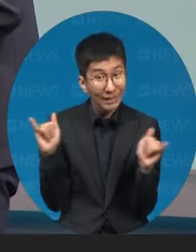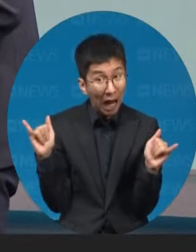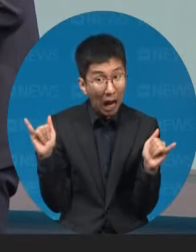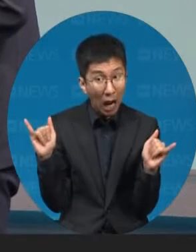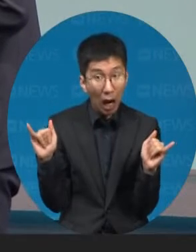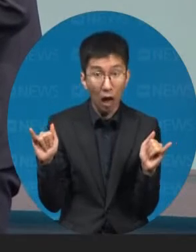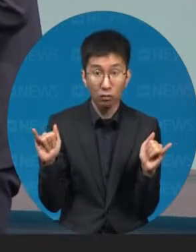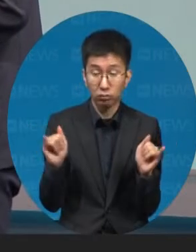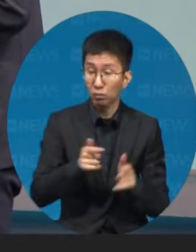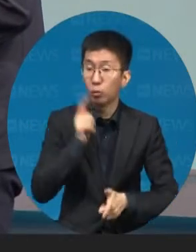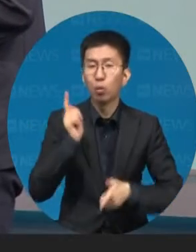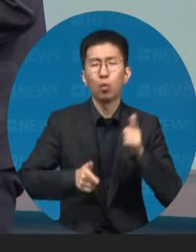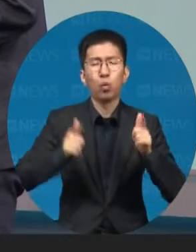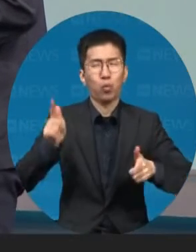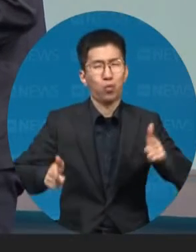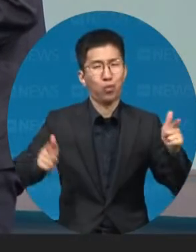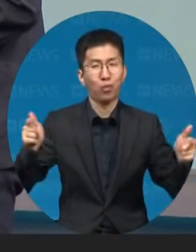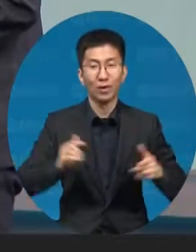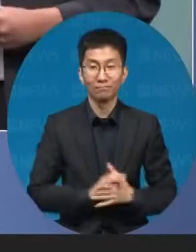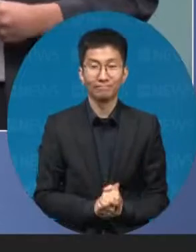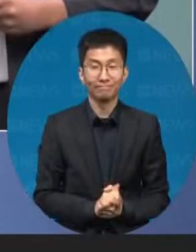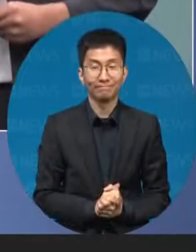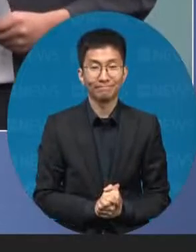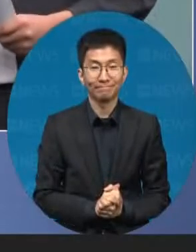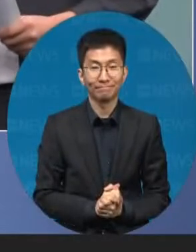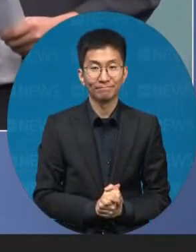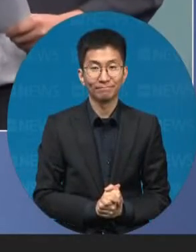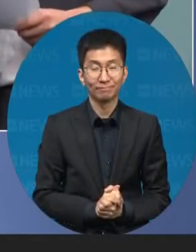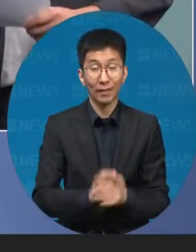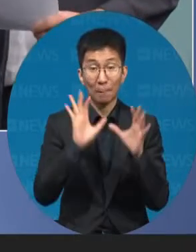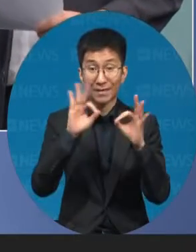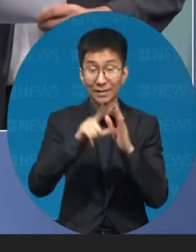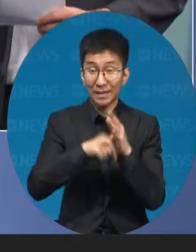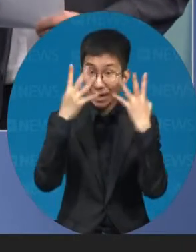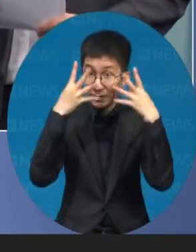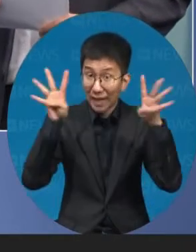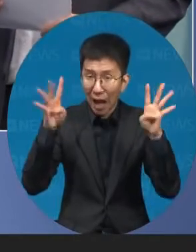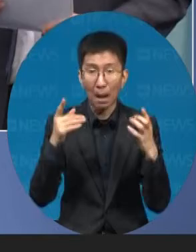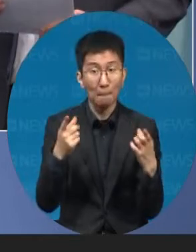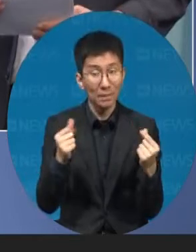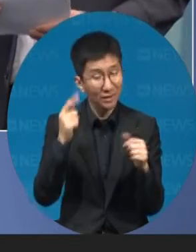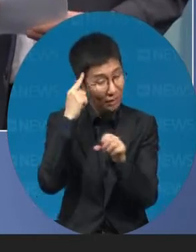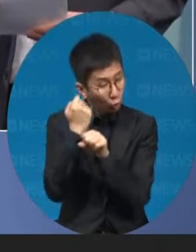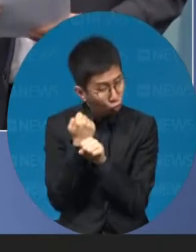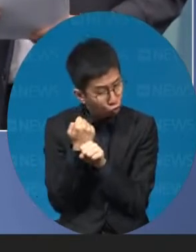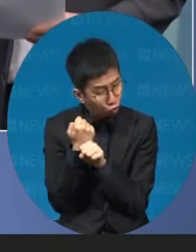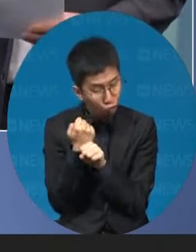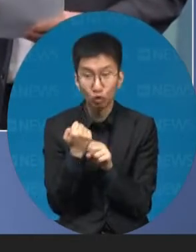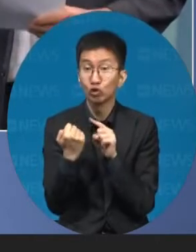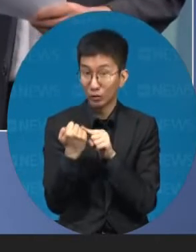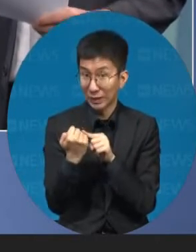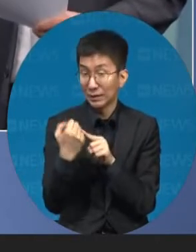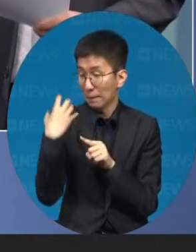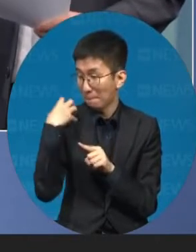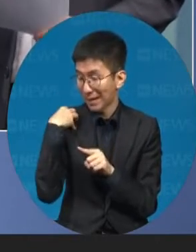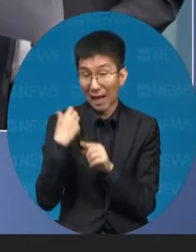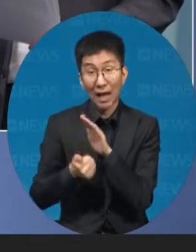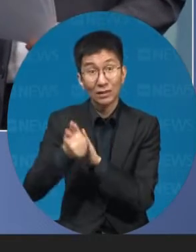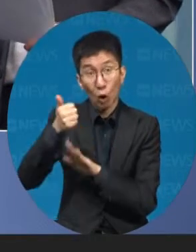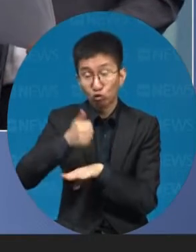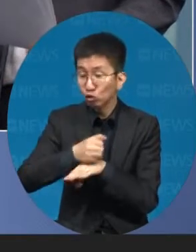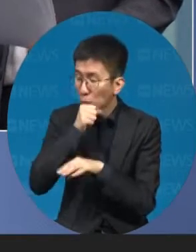전부다 증가했습니다 1 영구성 프레임워크는 대학과 같은 영국의 고등 교육 제공 기관의 연구 성과를